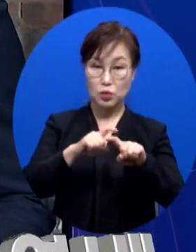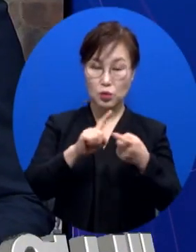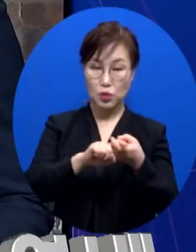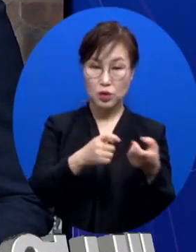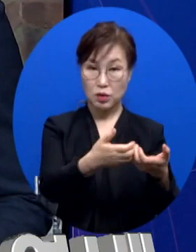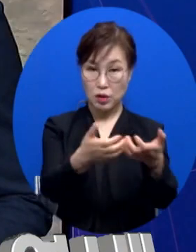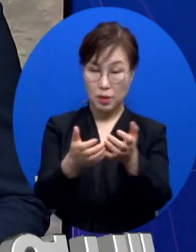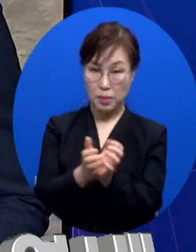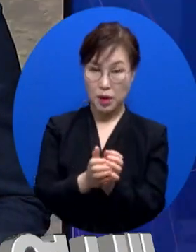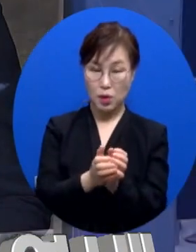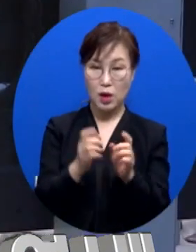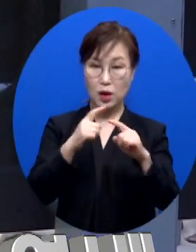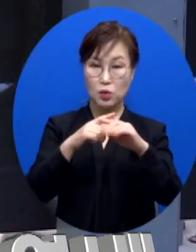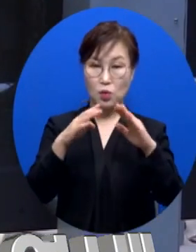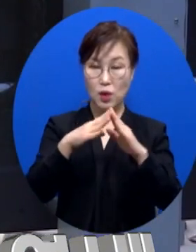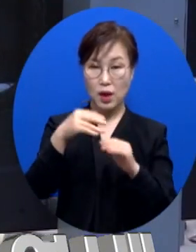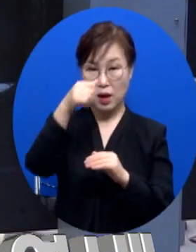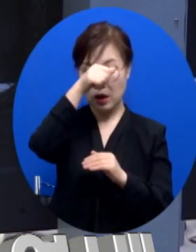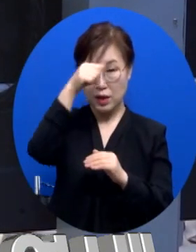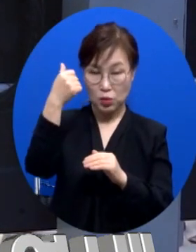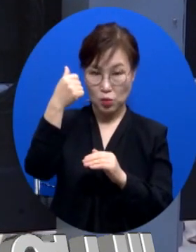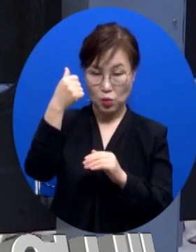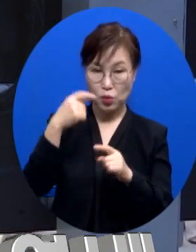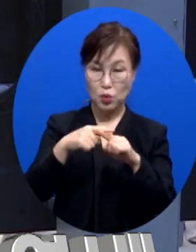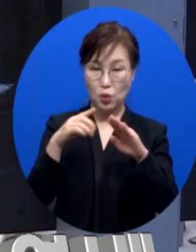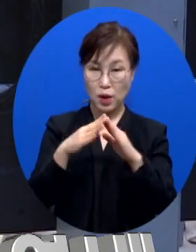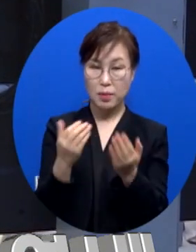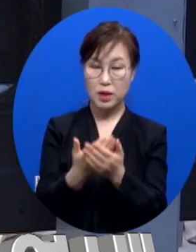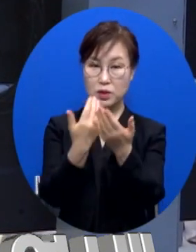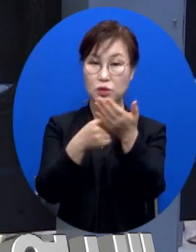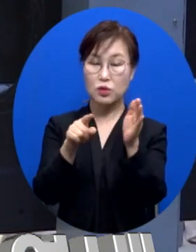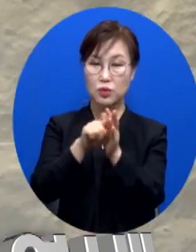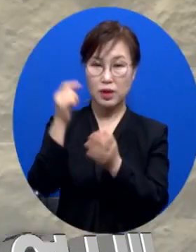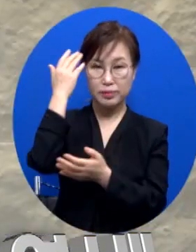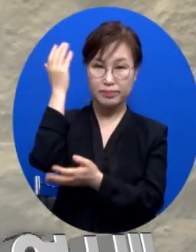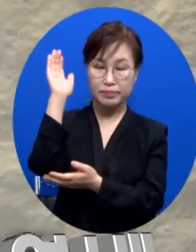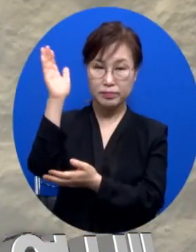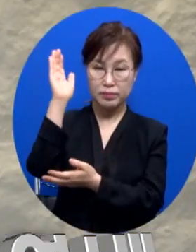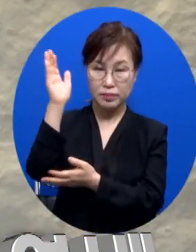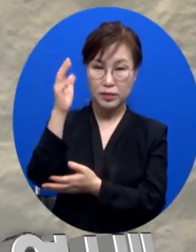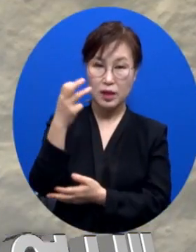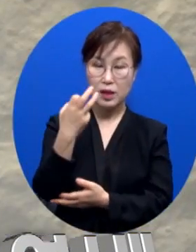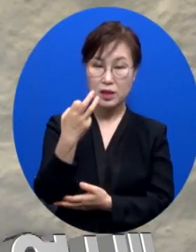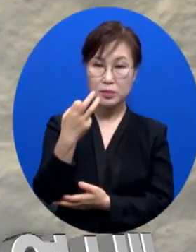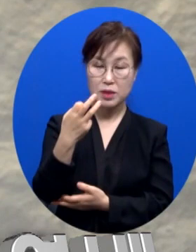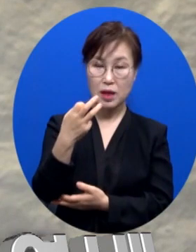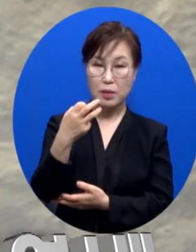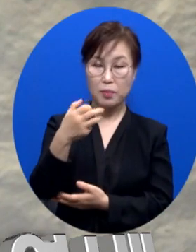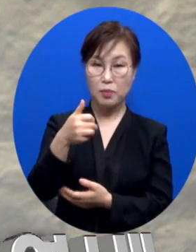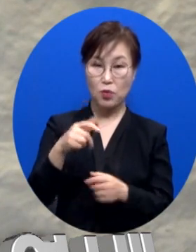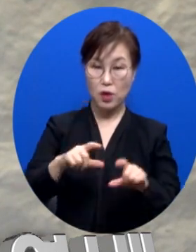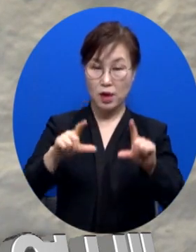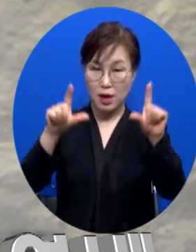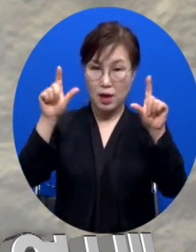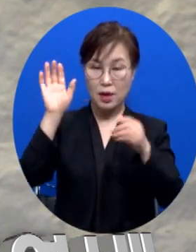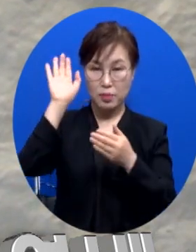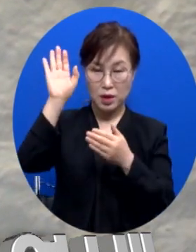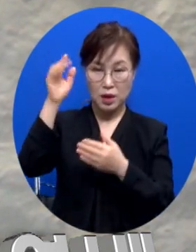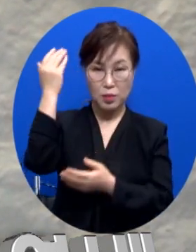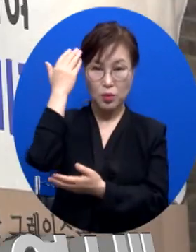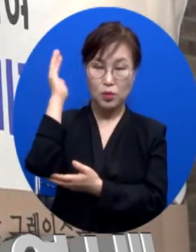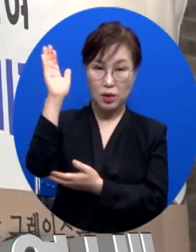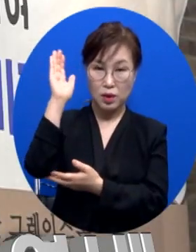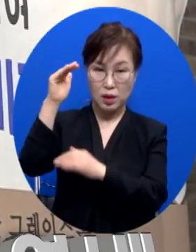한국장로교총연합회가 한국장로교회의 발전을 위해 포럼을 개최했습니다. 13회 한국장로교회 날 장로교 미래 포럼의